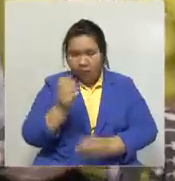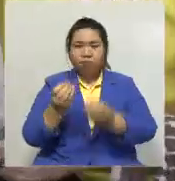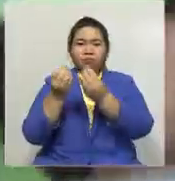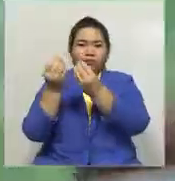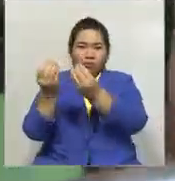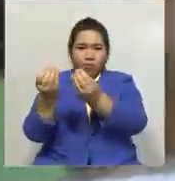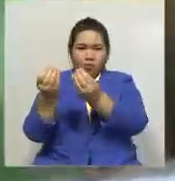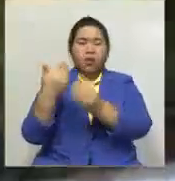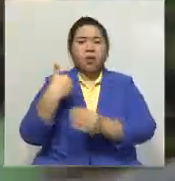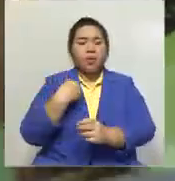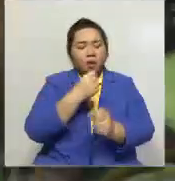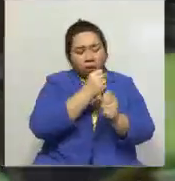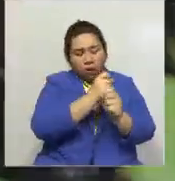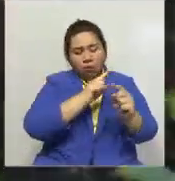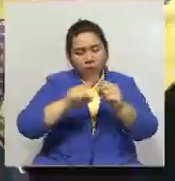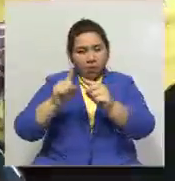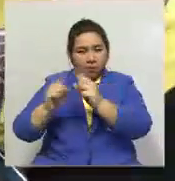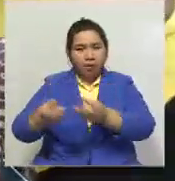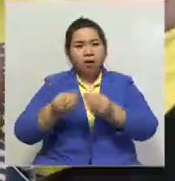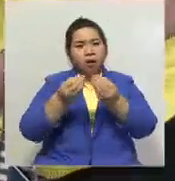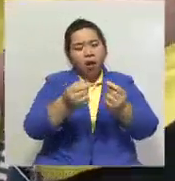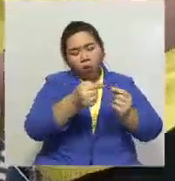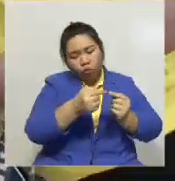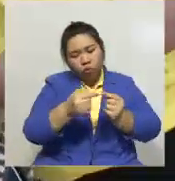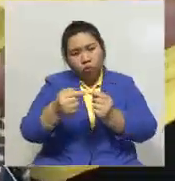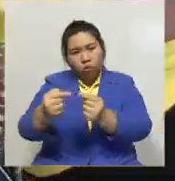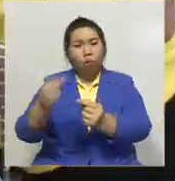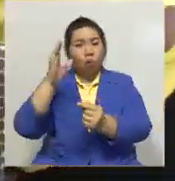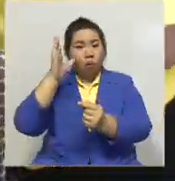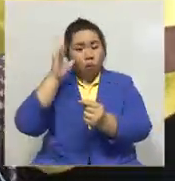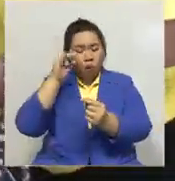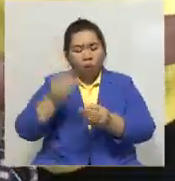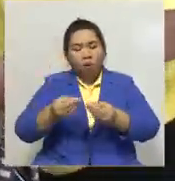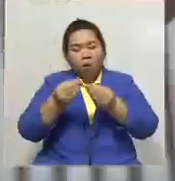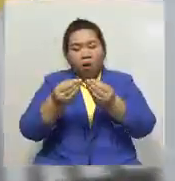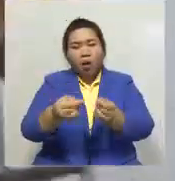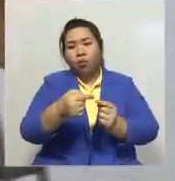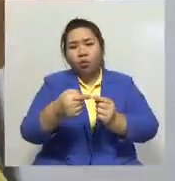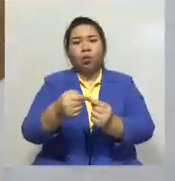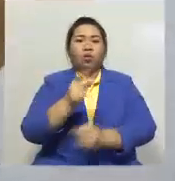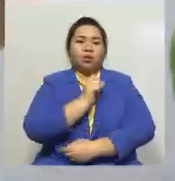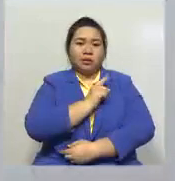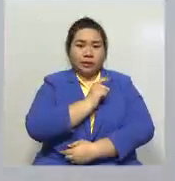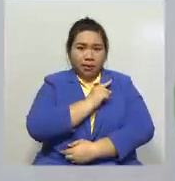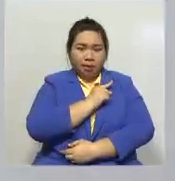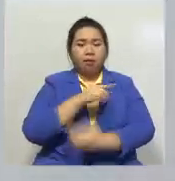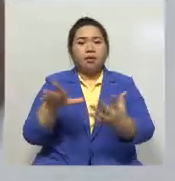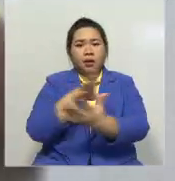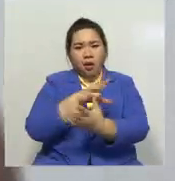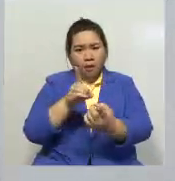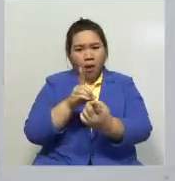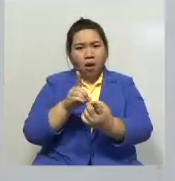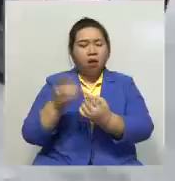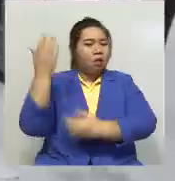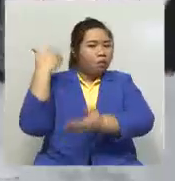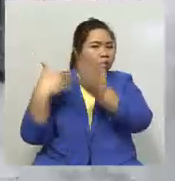ณทรงบำเพ็ญพระราชกรณียกิจเพื่อสืบสานสนับสนุนและอนุเคราะห์กิจกรรมงานด้านศาสนาศิลปะและมรด